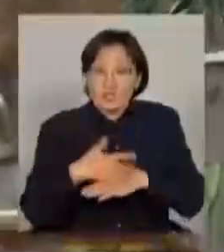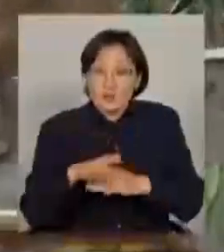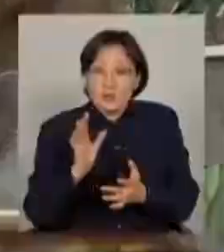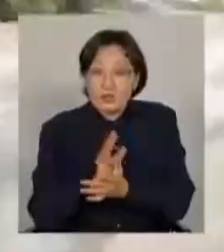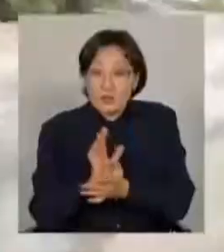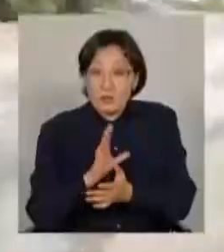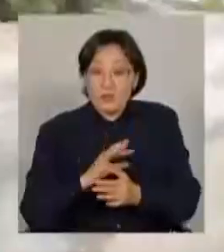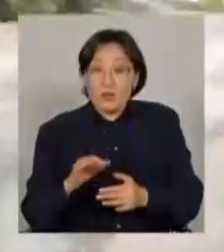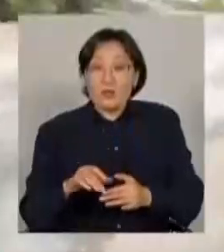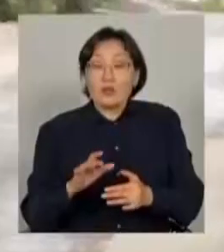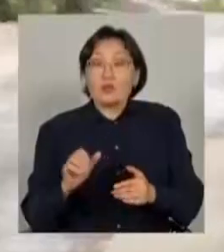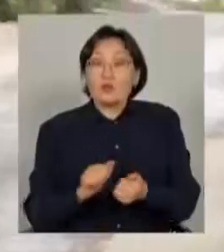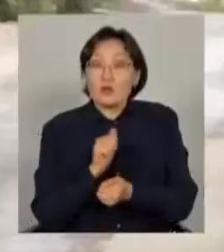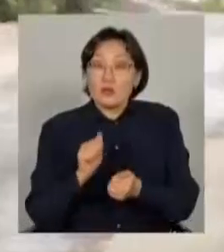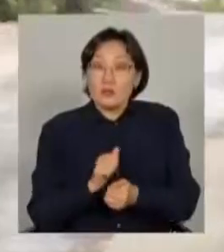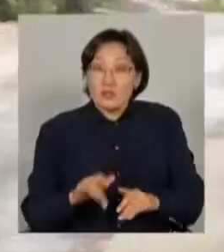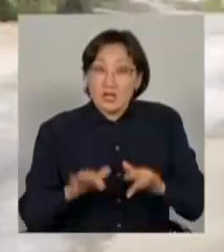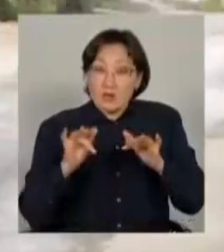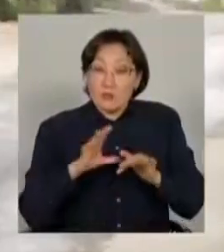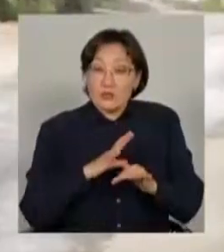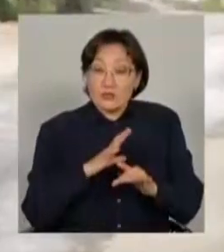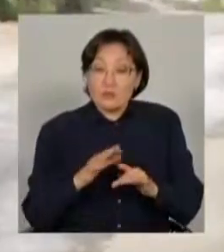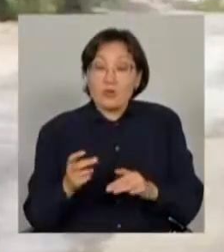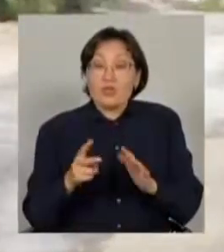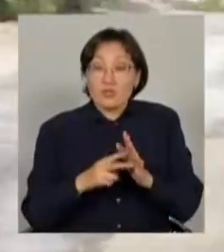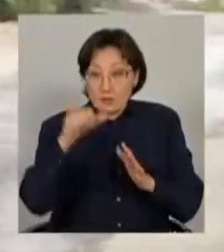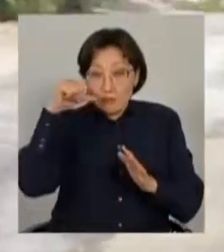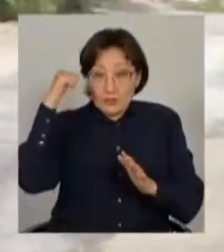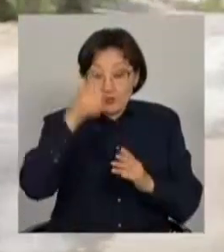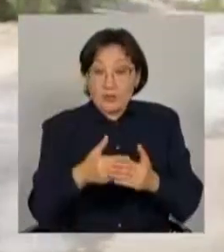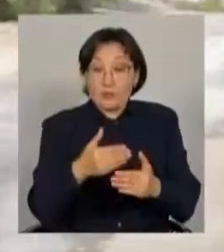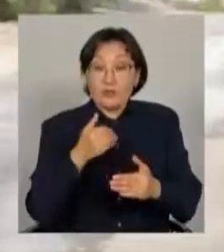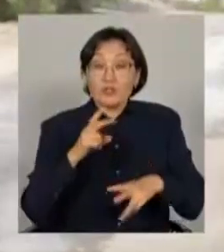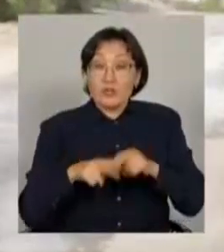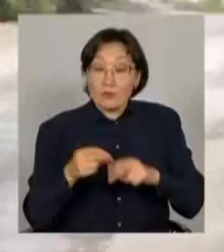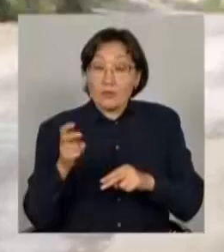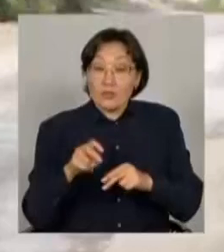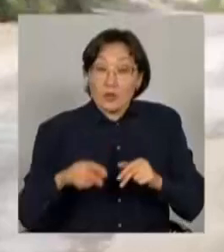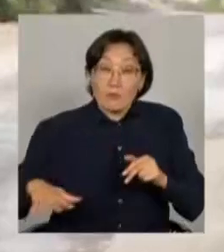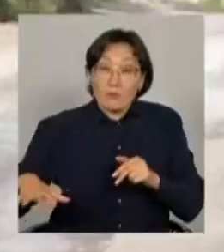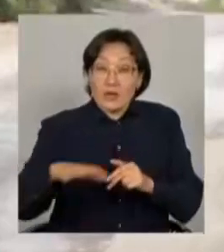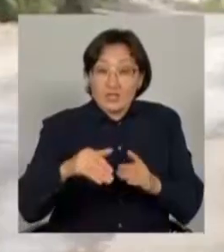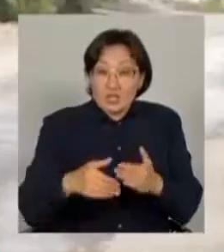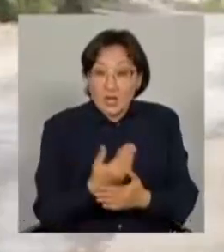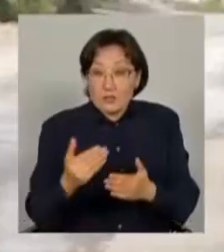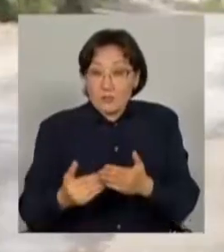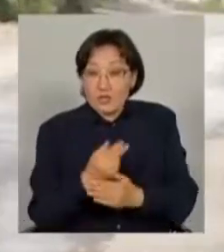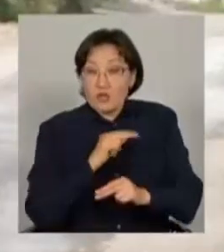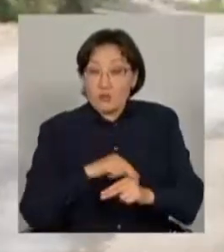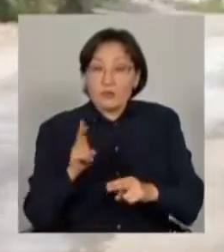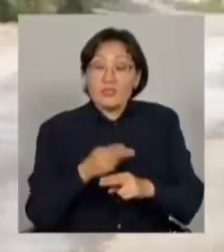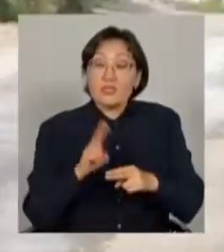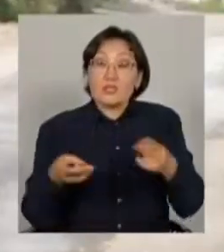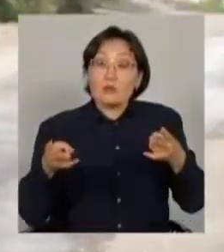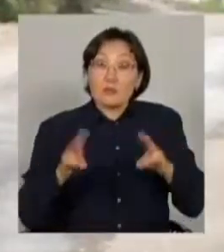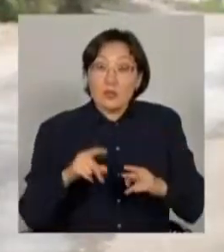дейді. Пришел недобросовестный подрядчик. 7 жыл бұрын жауапсыз мердігер келіп, осы жердің бәрін қазып, жұмысын аяқсыз қалдырып